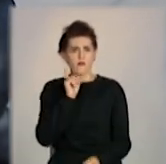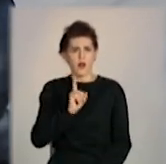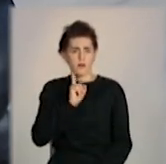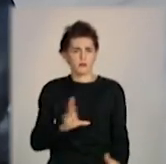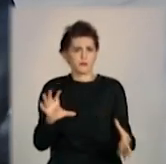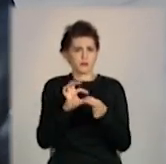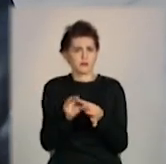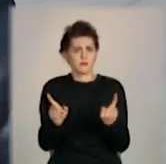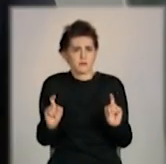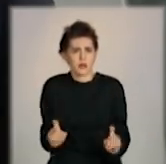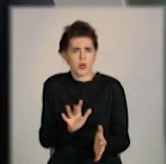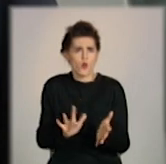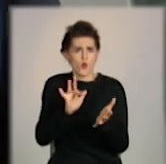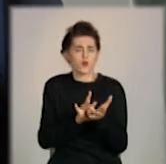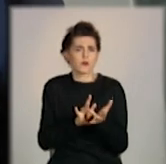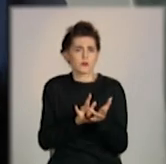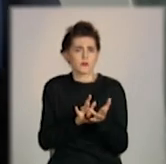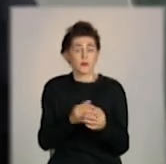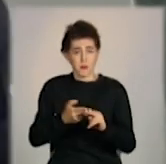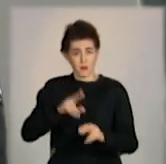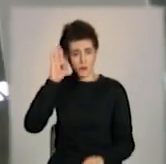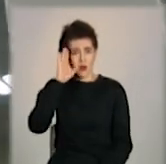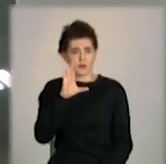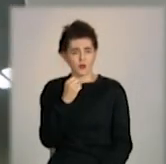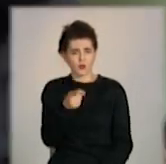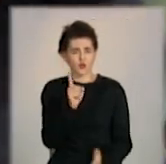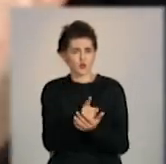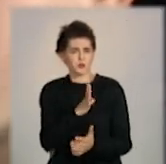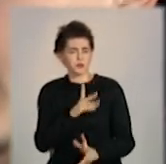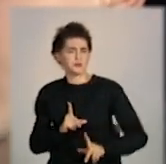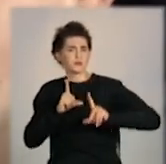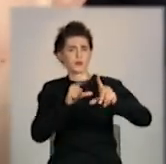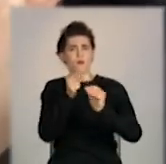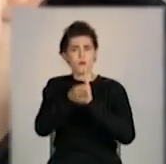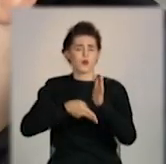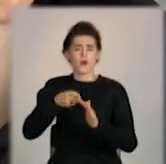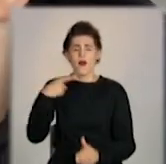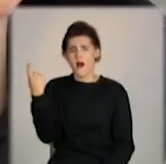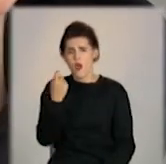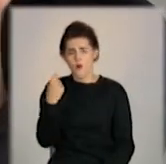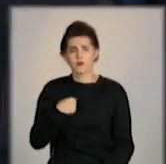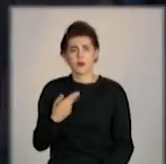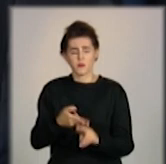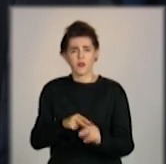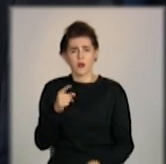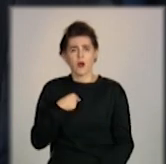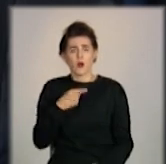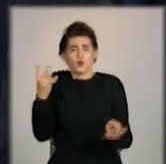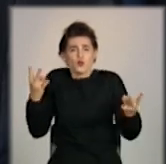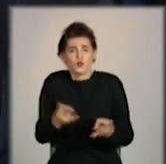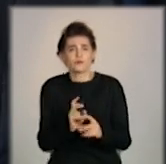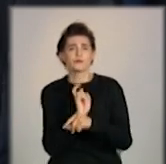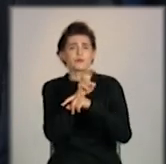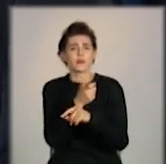заблокованими у місті. Олександр мав їхати додому харківським потягом. Тепер він теж не курсує. Хлопець збирався